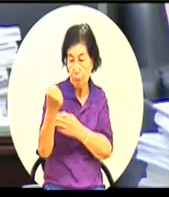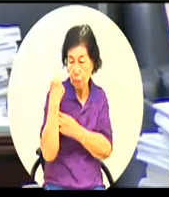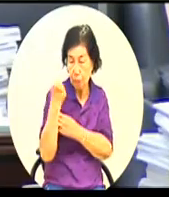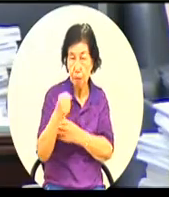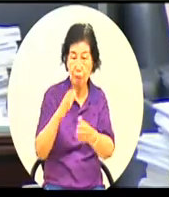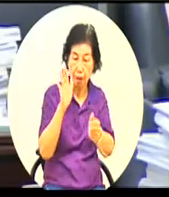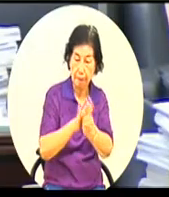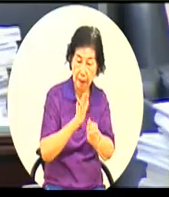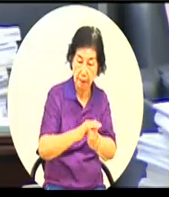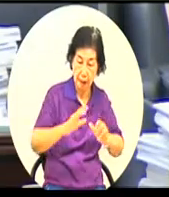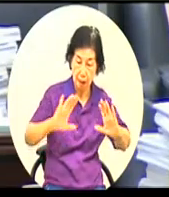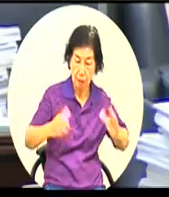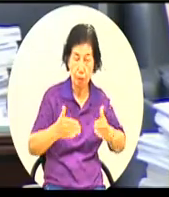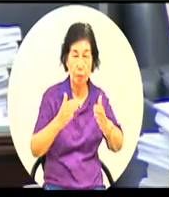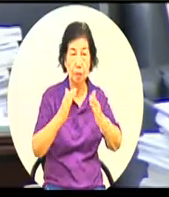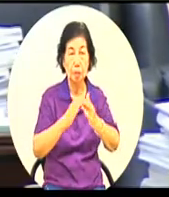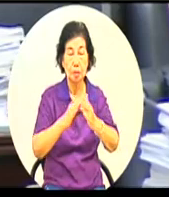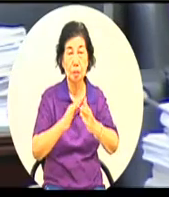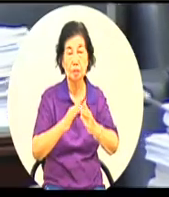年金的改革，